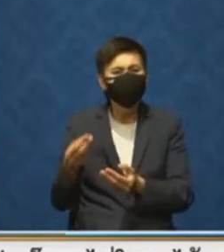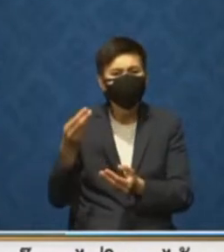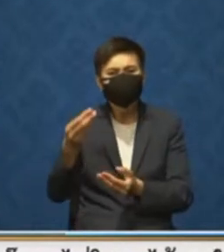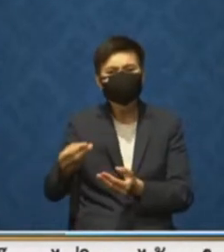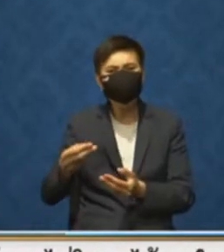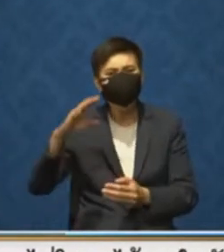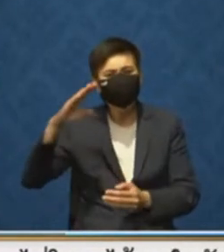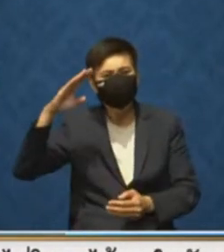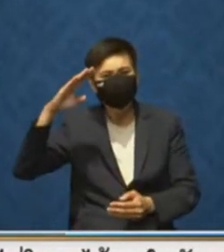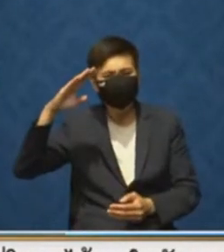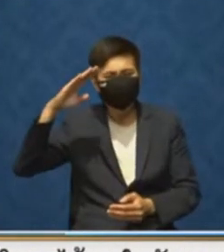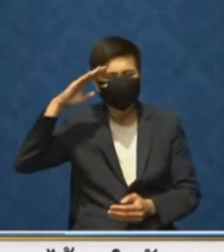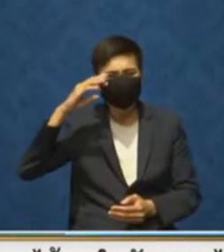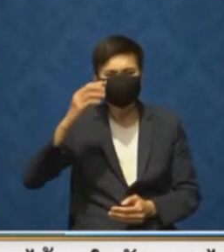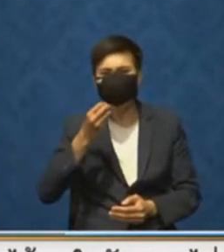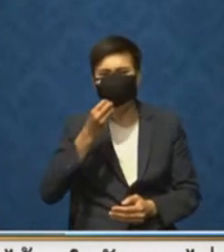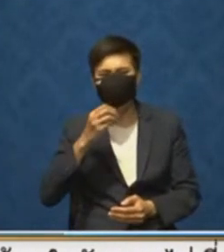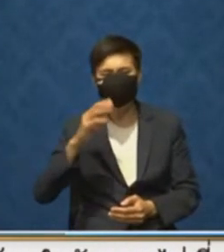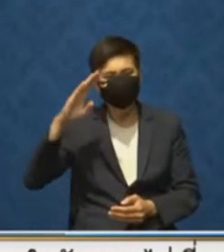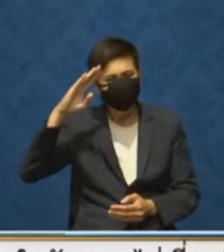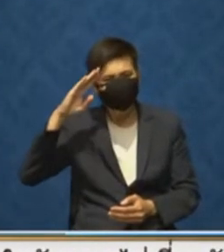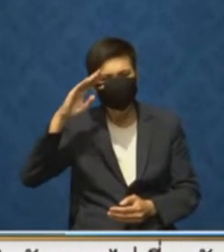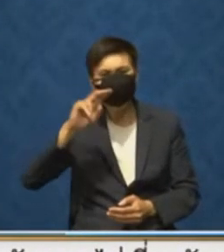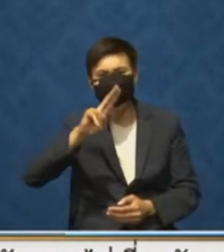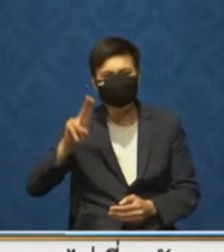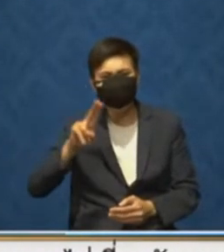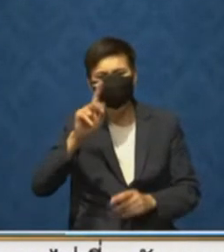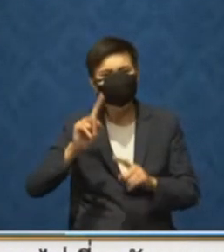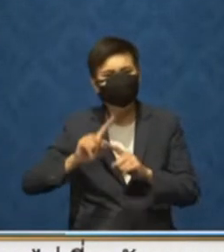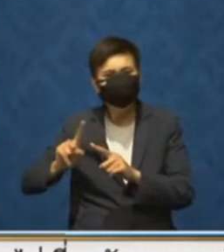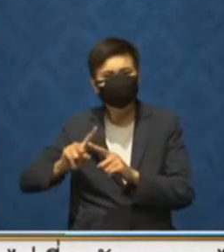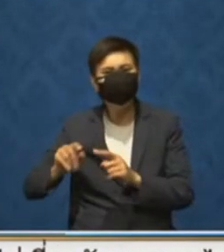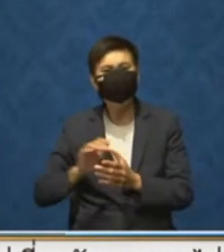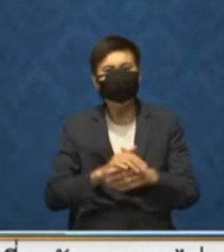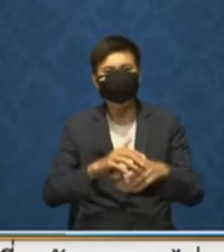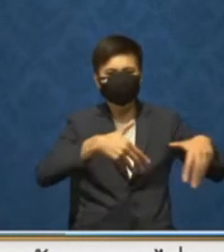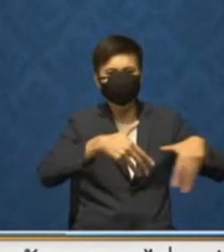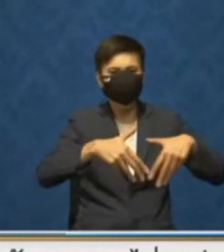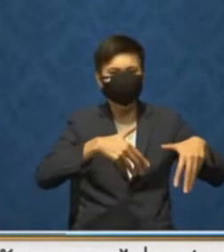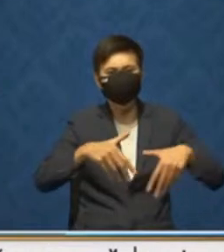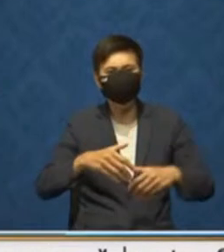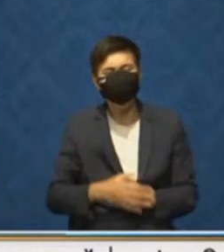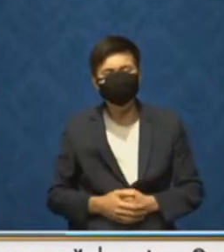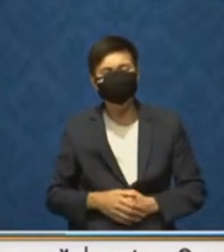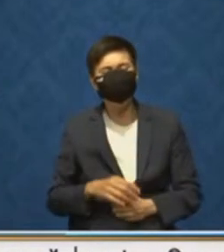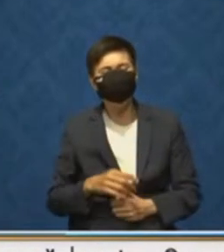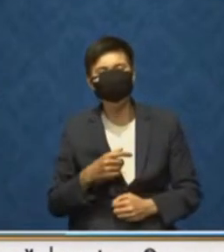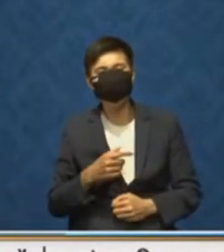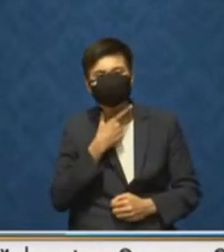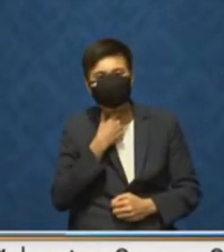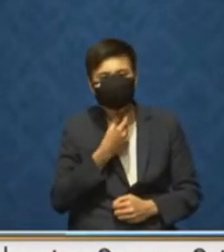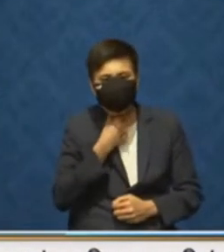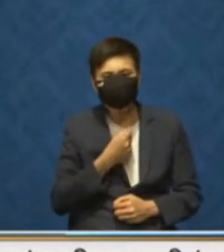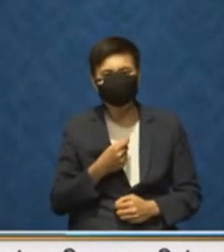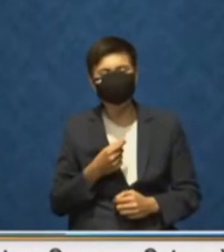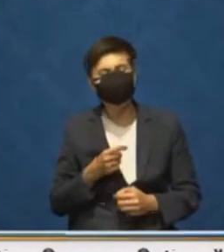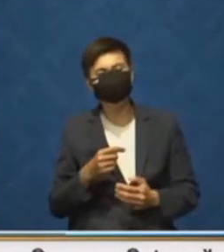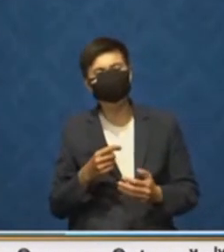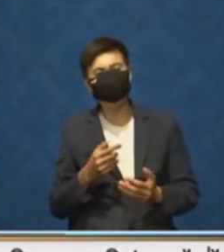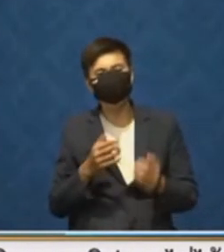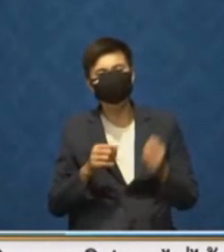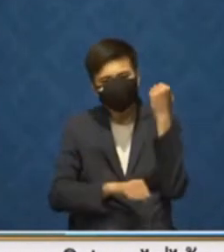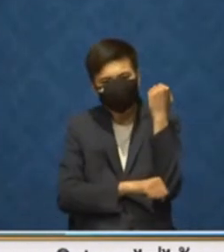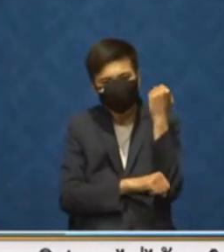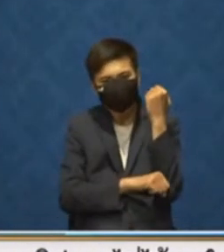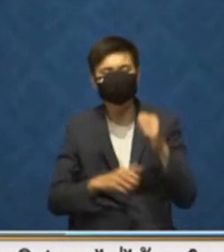ใช้ในขณะที่พี่น้องประชาชนหนวดอย่างนะครับเพราะมีอาวุธแล้วก็วุฒิมาคมครู